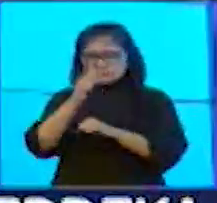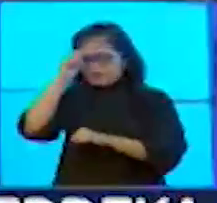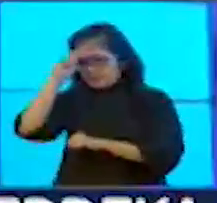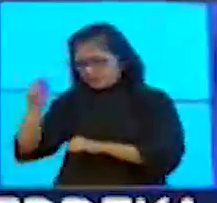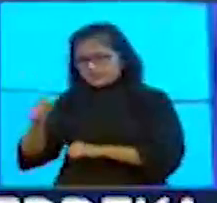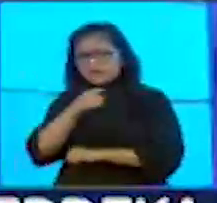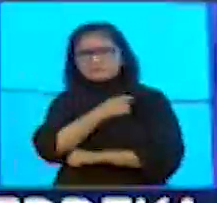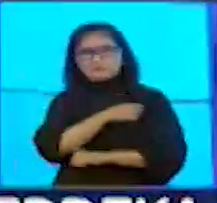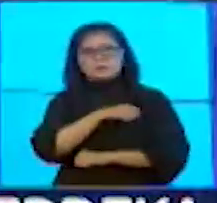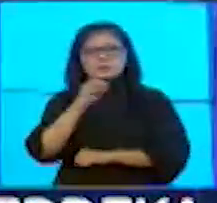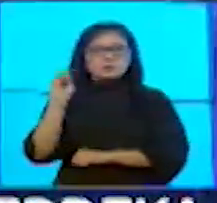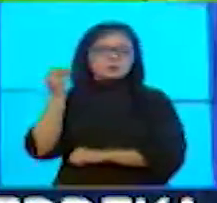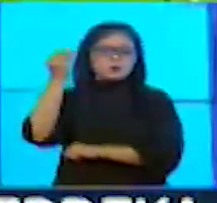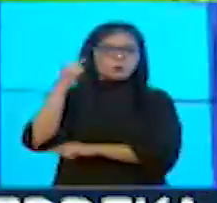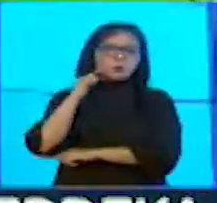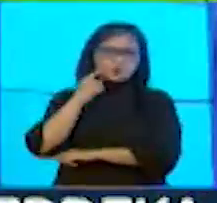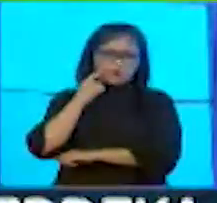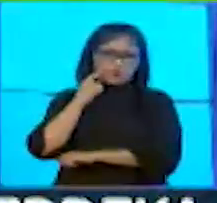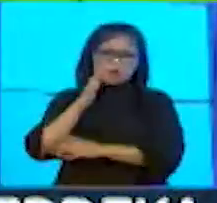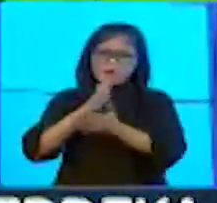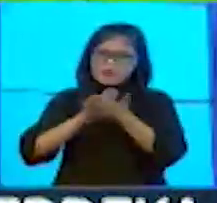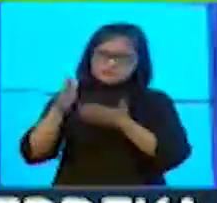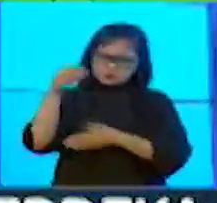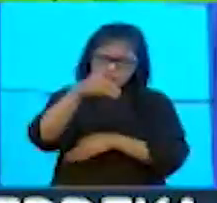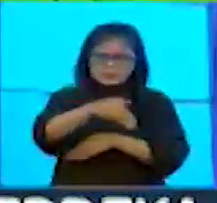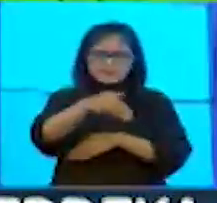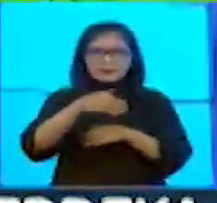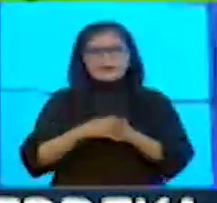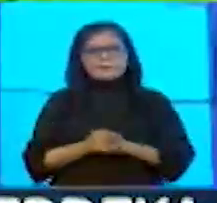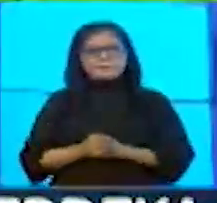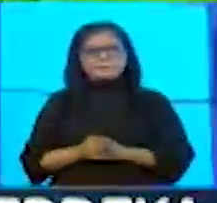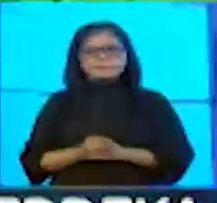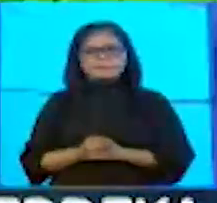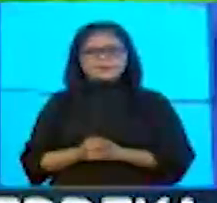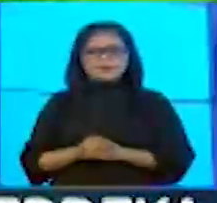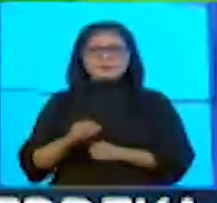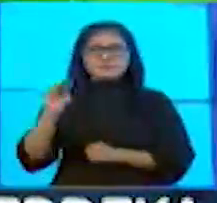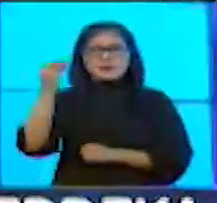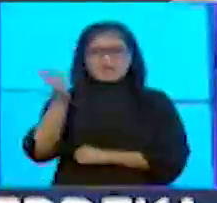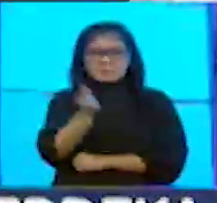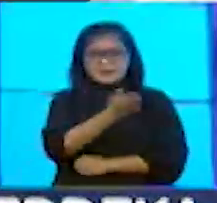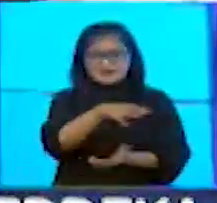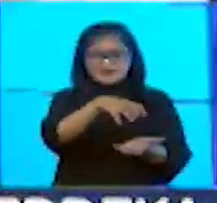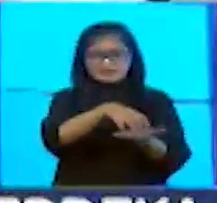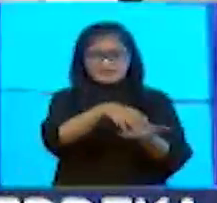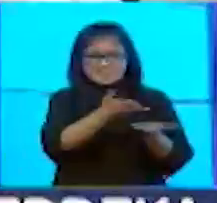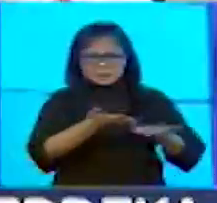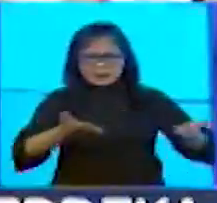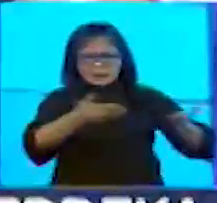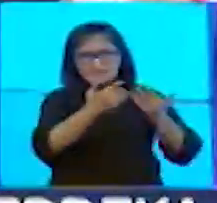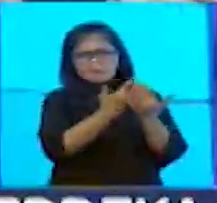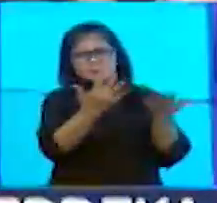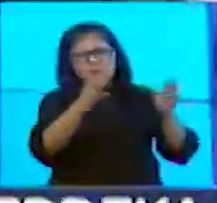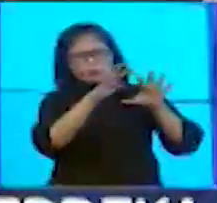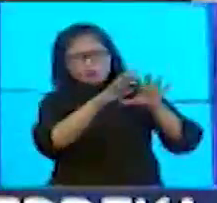sandiaga Uno saat meninjau langsung pelaksanaan vaksinasi Jakarta Barat menjadi salah satu daerah yang padat penduduk dan Untuk